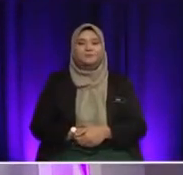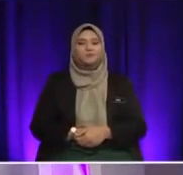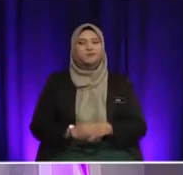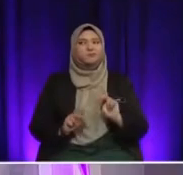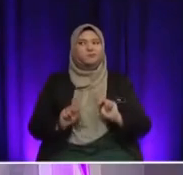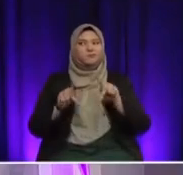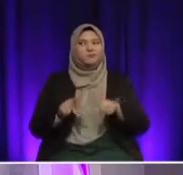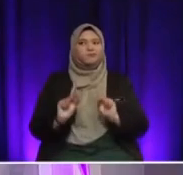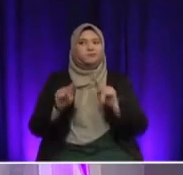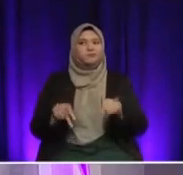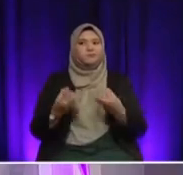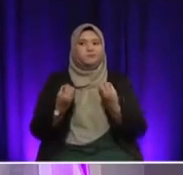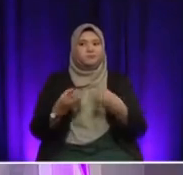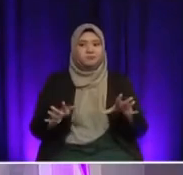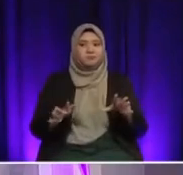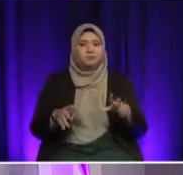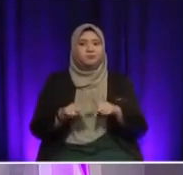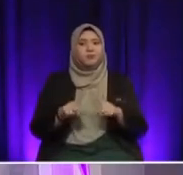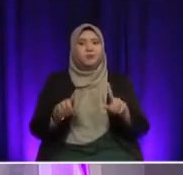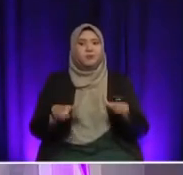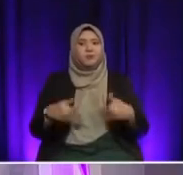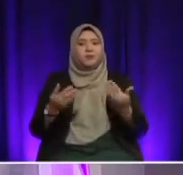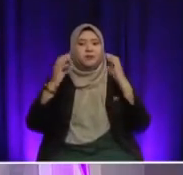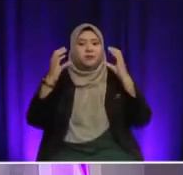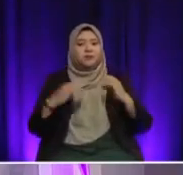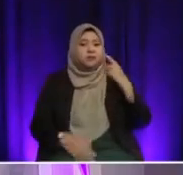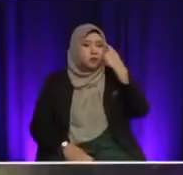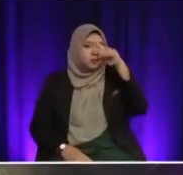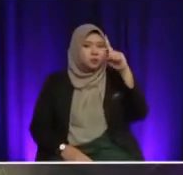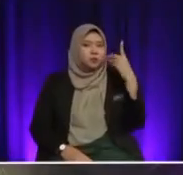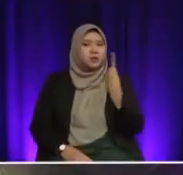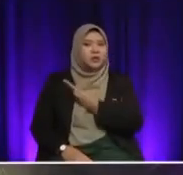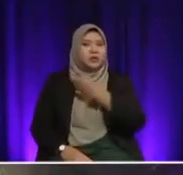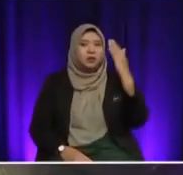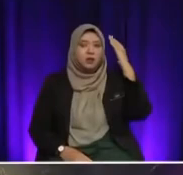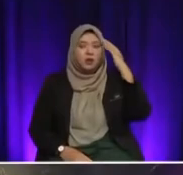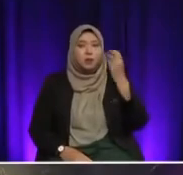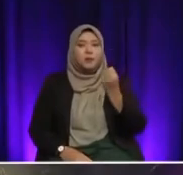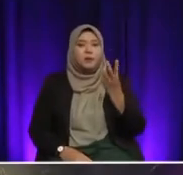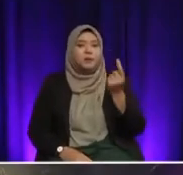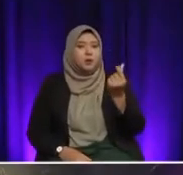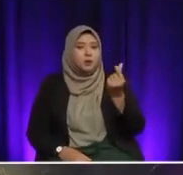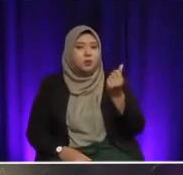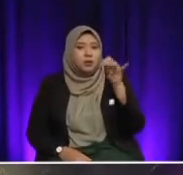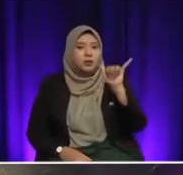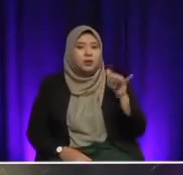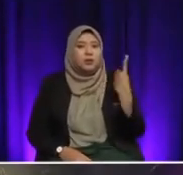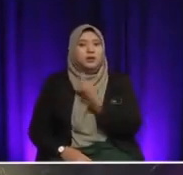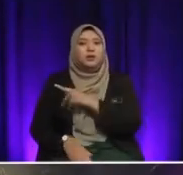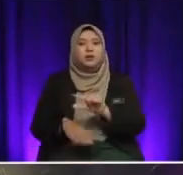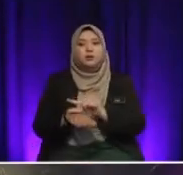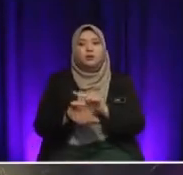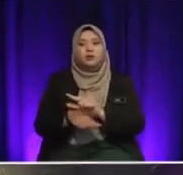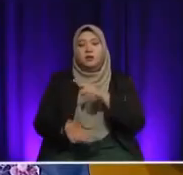kita hasilkan tu? Jom kita teruskan perbincangan kita dengan Cikgu Rumaiza. Silakan Cikgu. Okey, terima kasih Nisa. Okey, sekarang kita